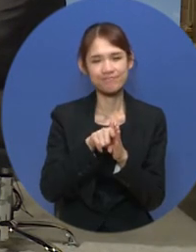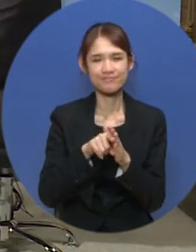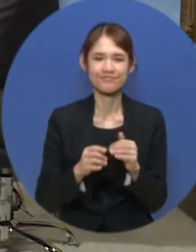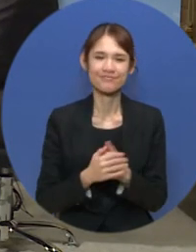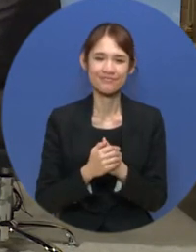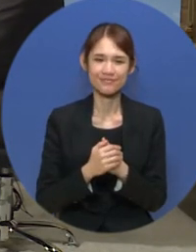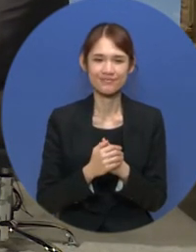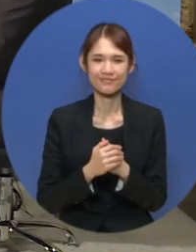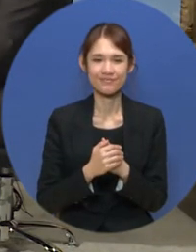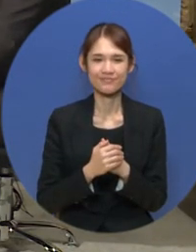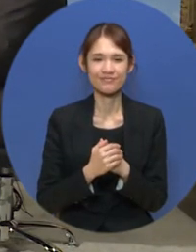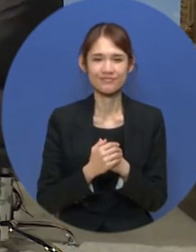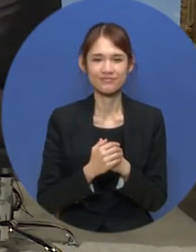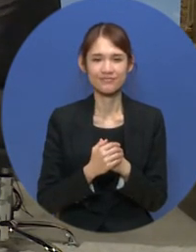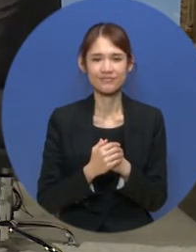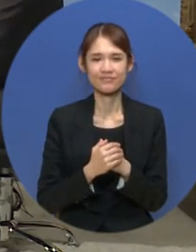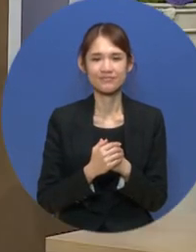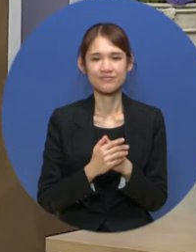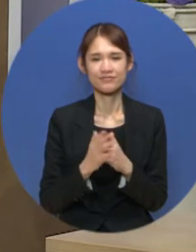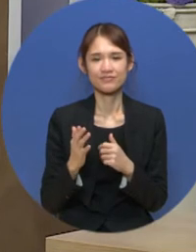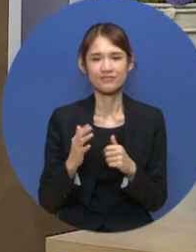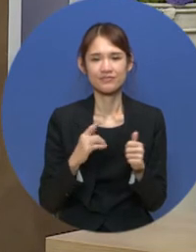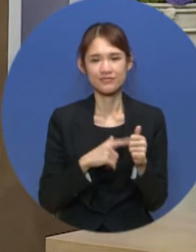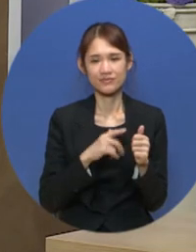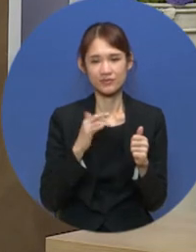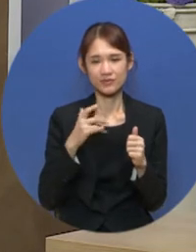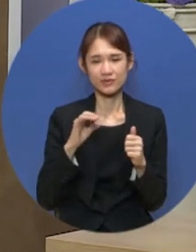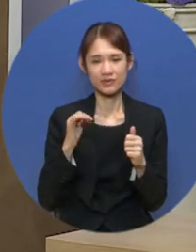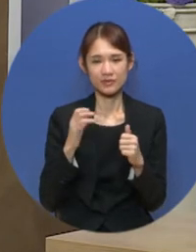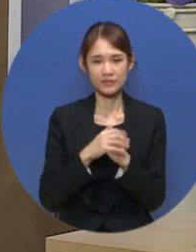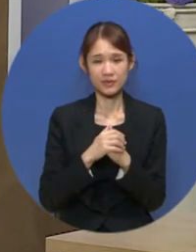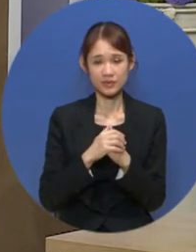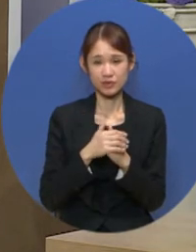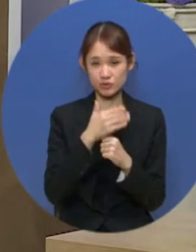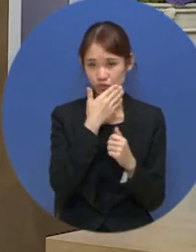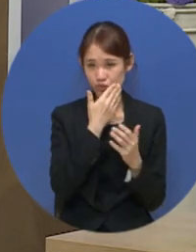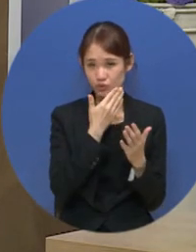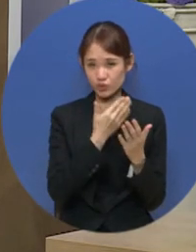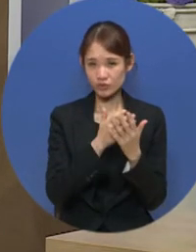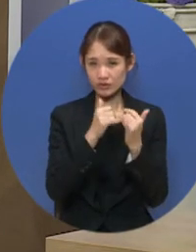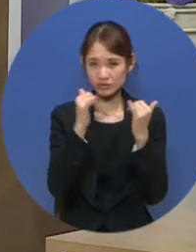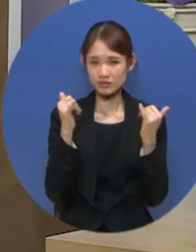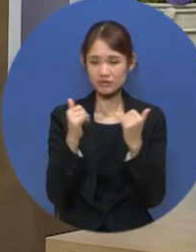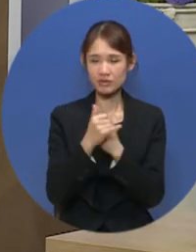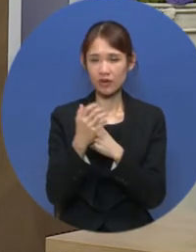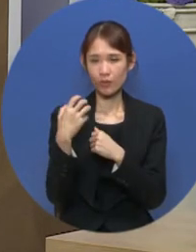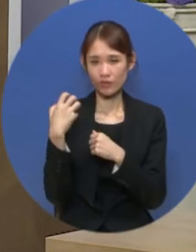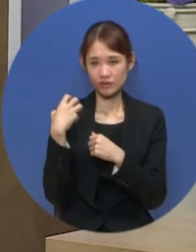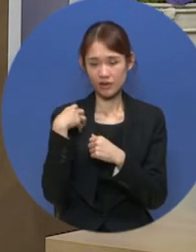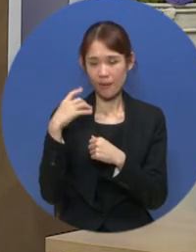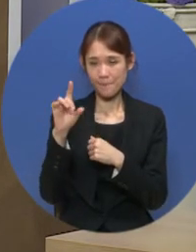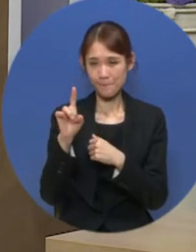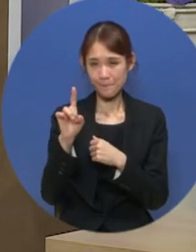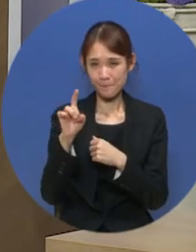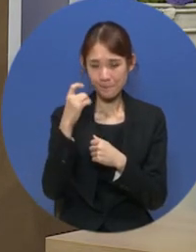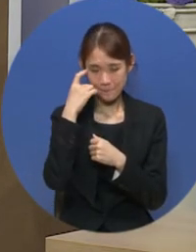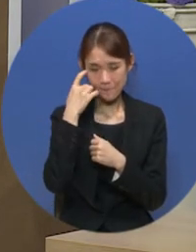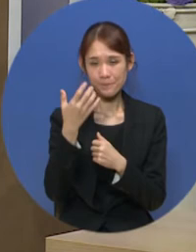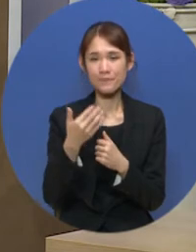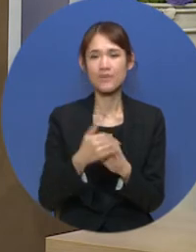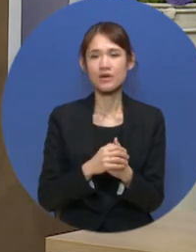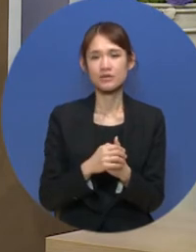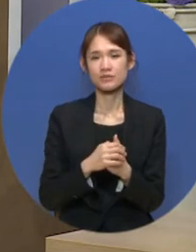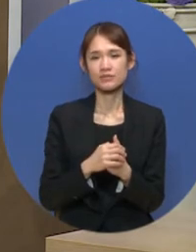있습니다. 네, 그럼 이제 조항석 팀장님께서 생각하시는 이 하티스트가 중요하게 생각하는